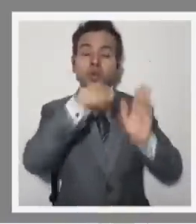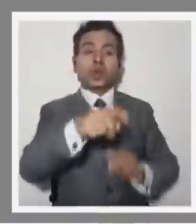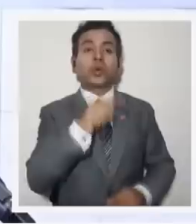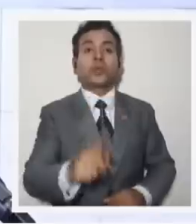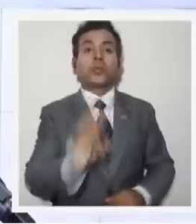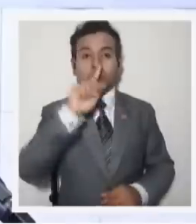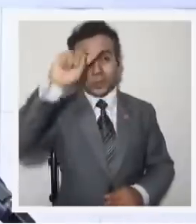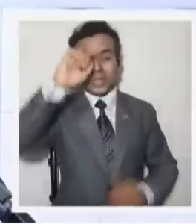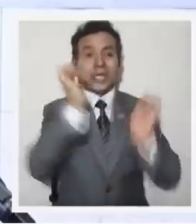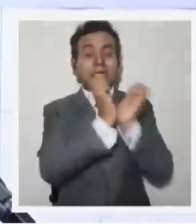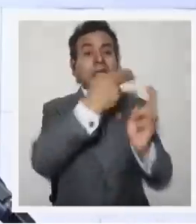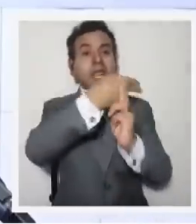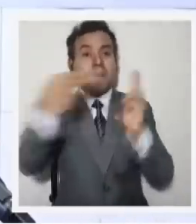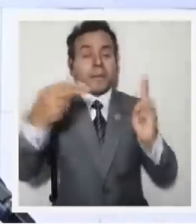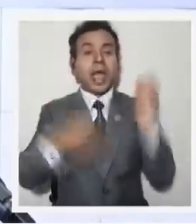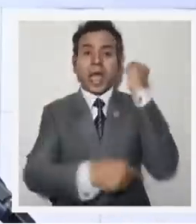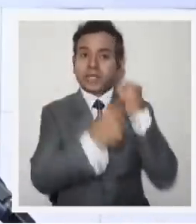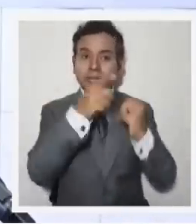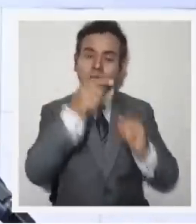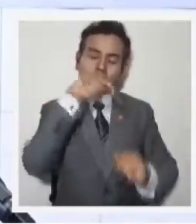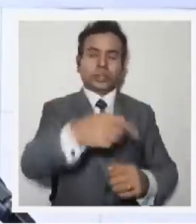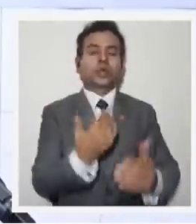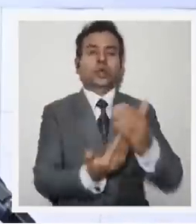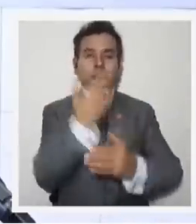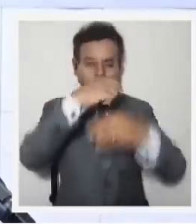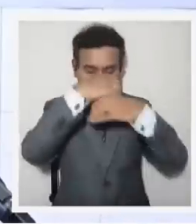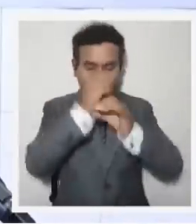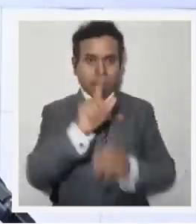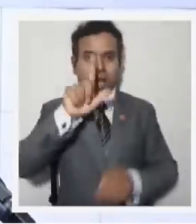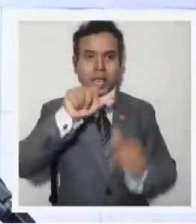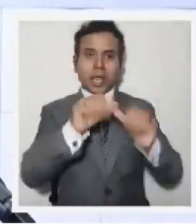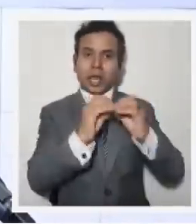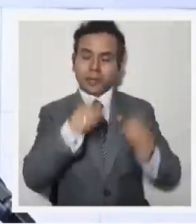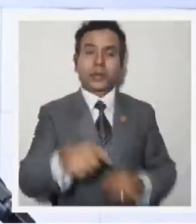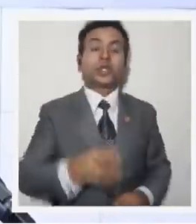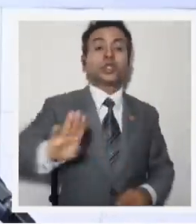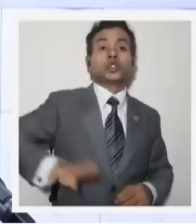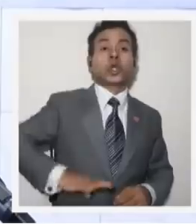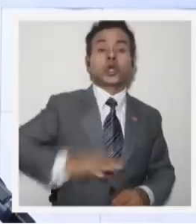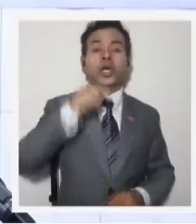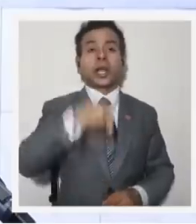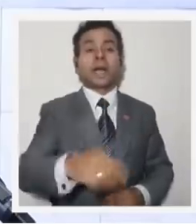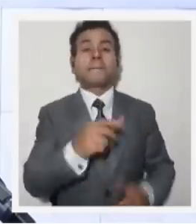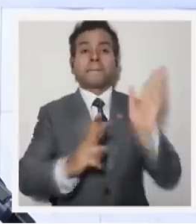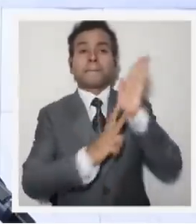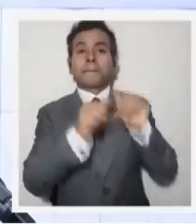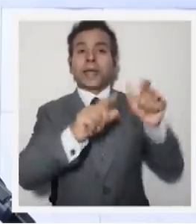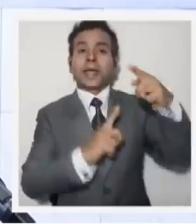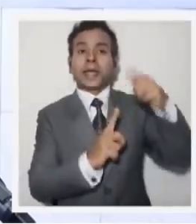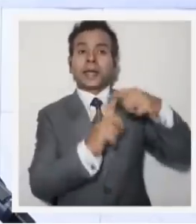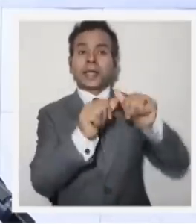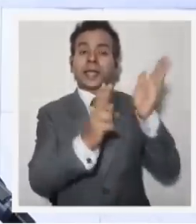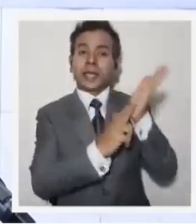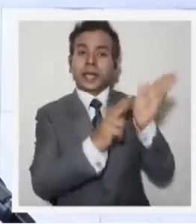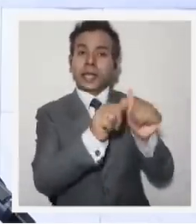শেখ হাসিনা মেডিকেল কলেজ জামালপুর। এবং এক্ষেত্রে আমি আবারও চট্টগ্রাম ভেটেরিনারি অ্যানিমাল সায়েন্স ইউনিভার্সিটির প্রতি কৃতজ্ঞতা